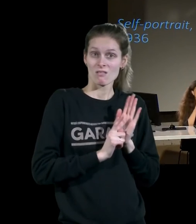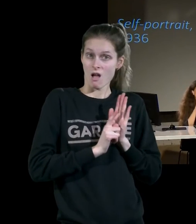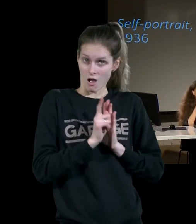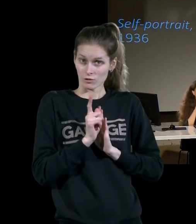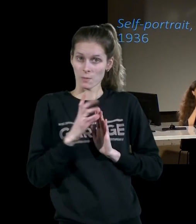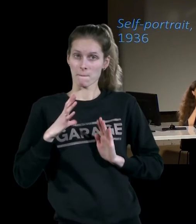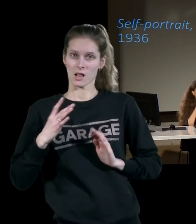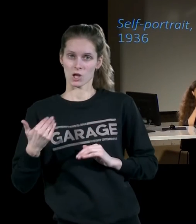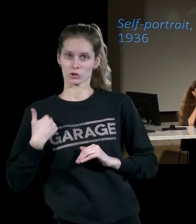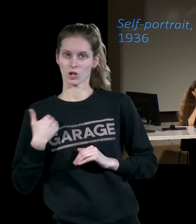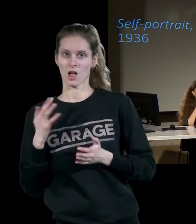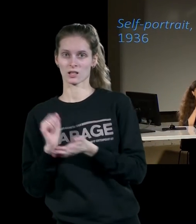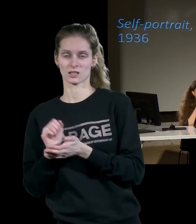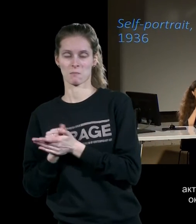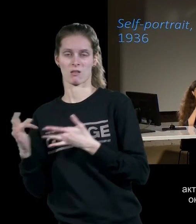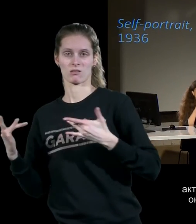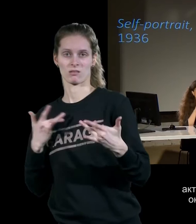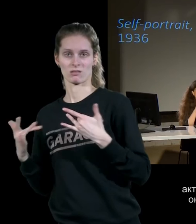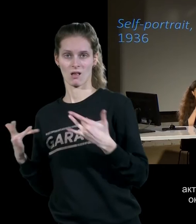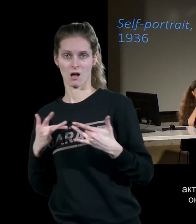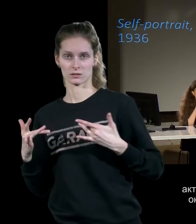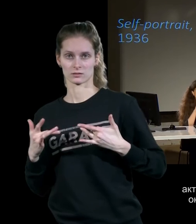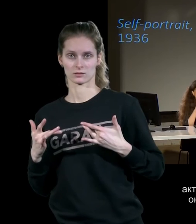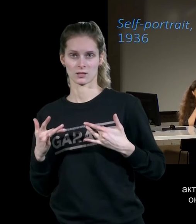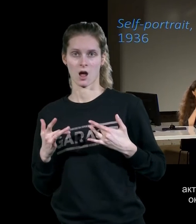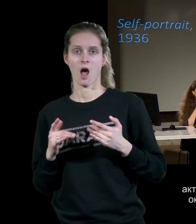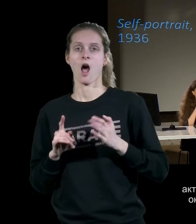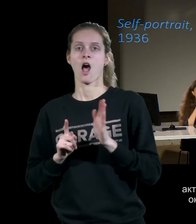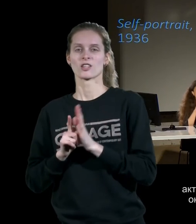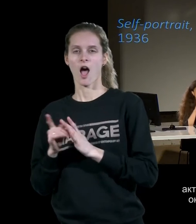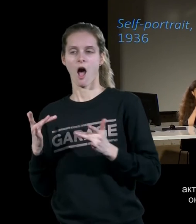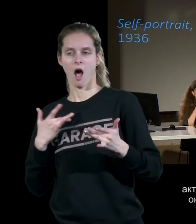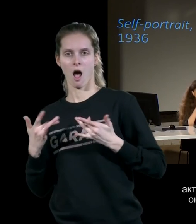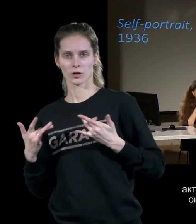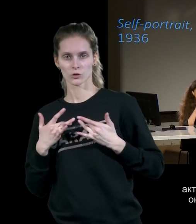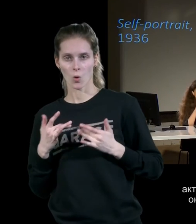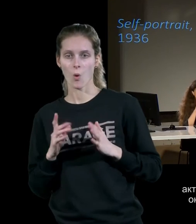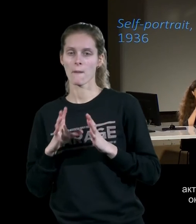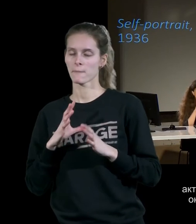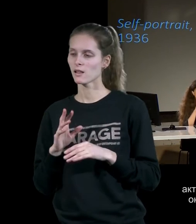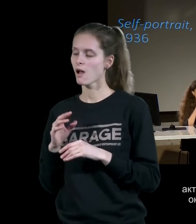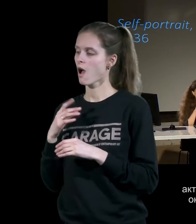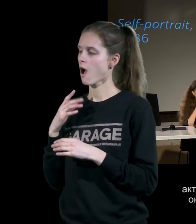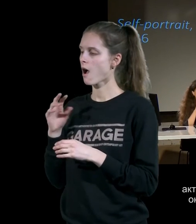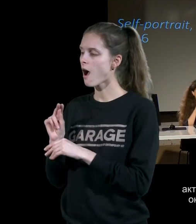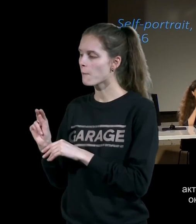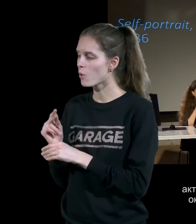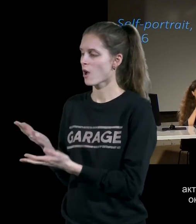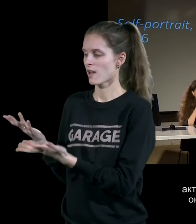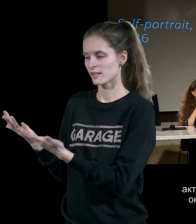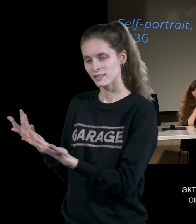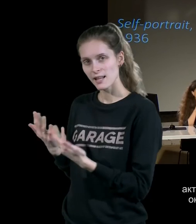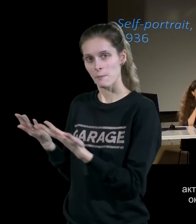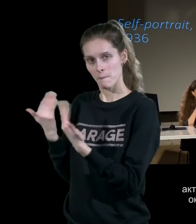Но поскольку из числа начинающих актеров вербовали натурщиков для художественных школ, он таким